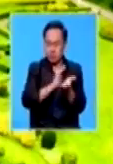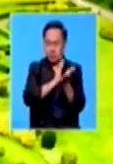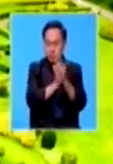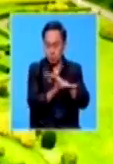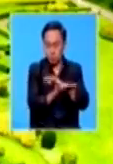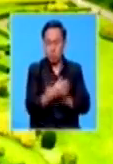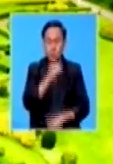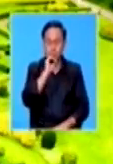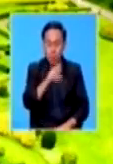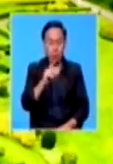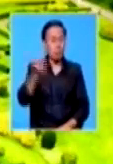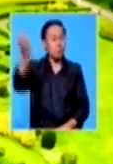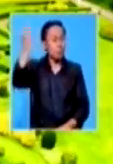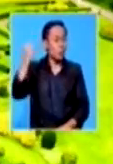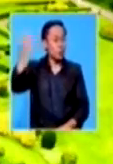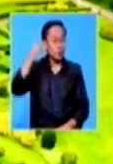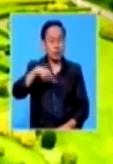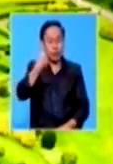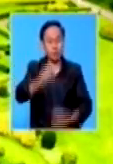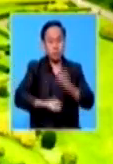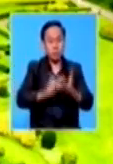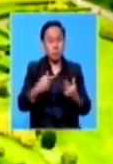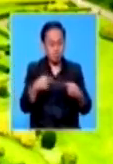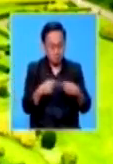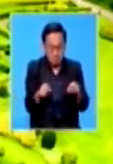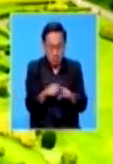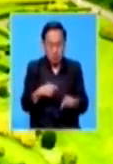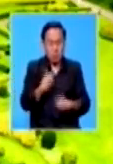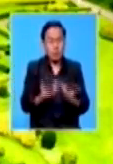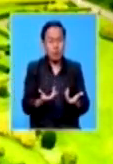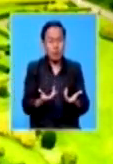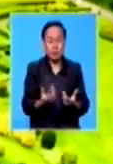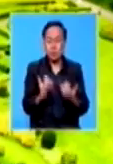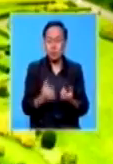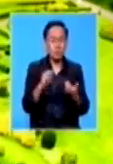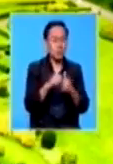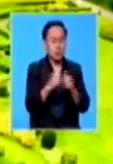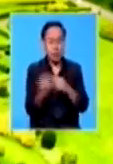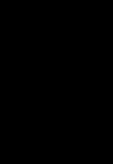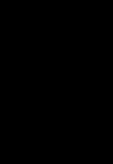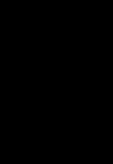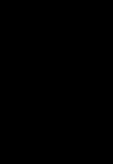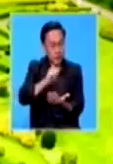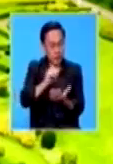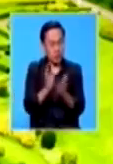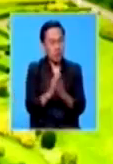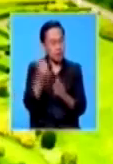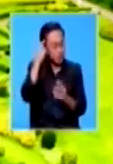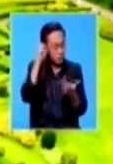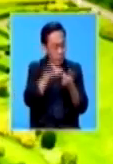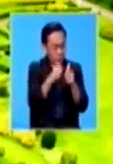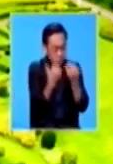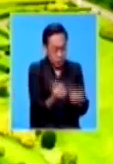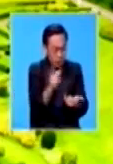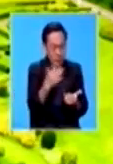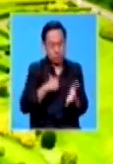ผมถามที่มีใครพูดบ้างเนี่ยไปรูปแบบนี้มีไหมนะเห็นเถียงกันอยู่เรื่องรัฐธรรมนูญเรื่องประชาธิปไตยอยู่นั่นแหละวัตถุประสงค์ที่ต้องการ